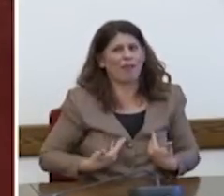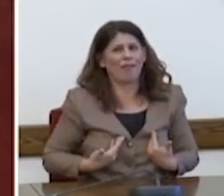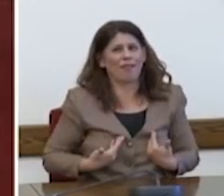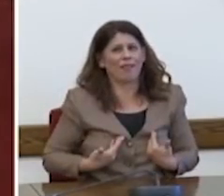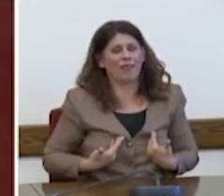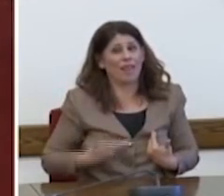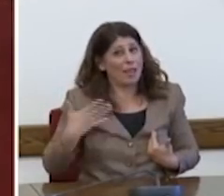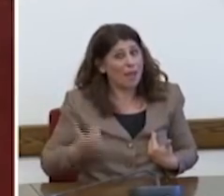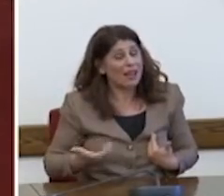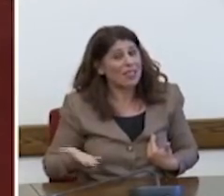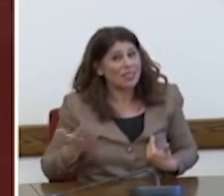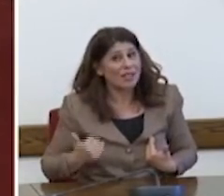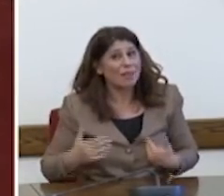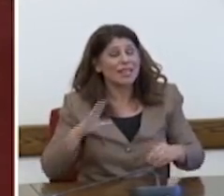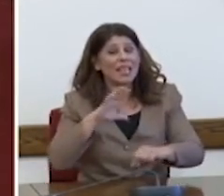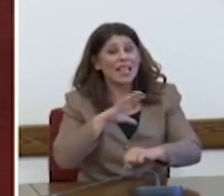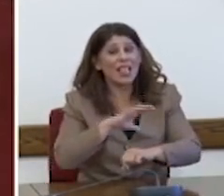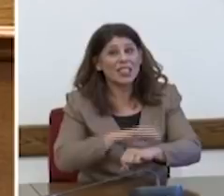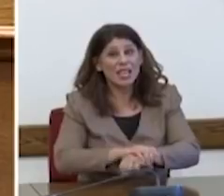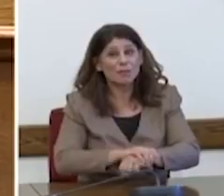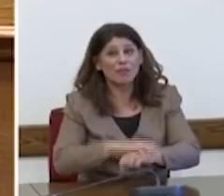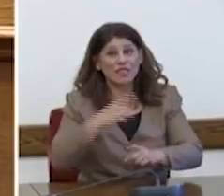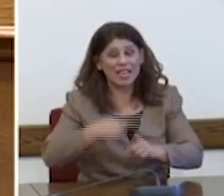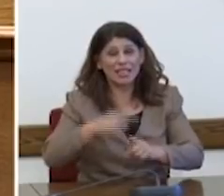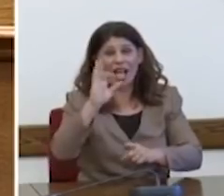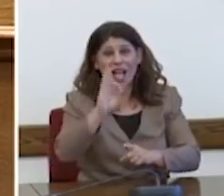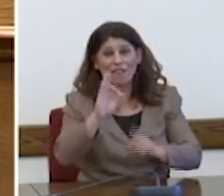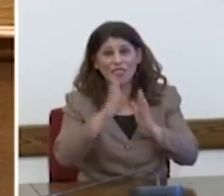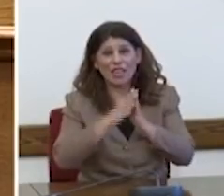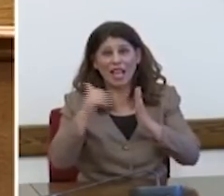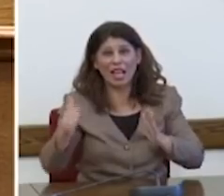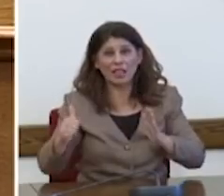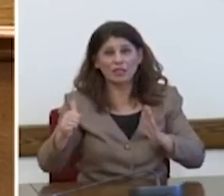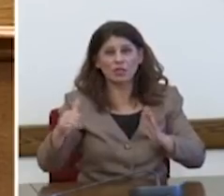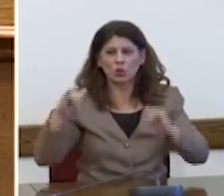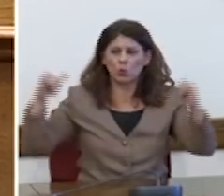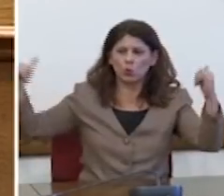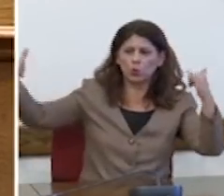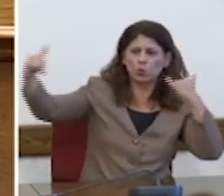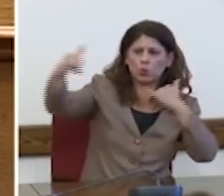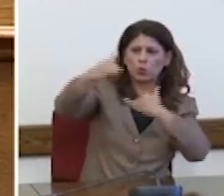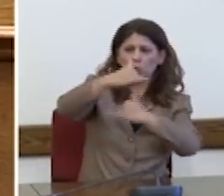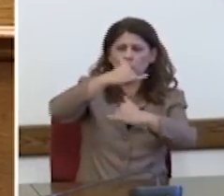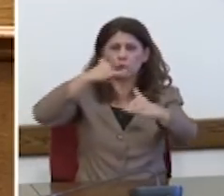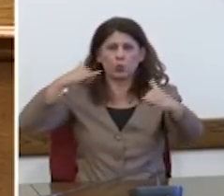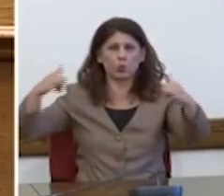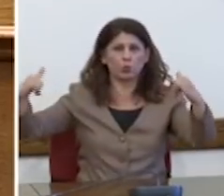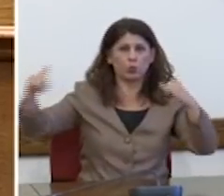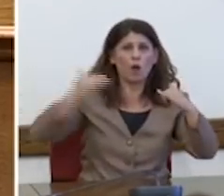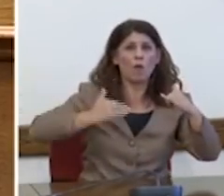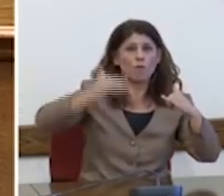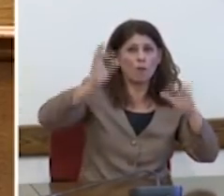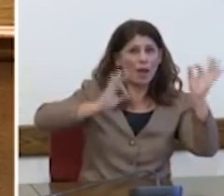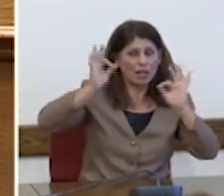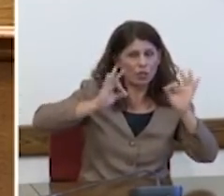ή δεν υπάρχει η δέσμευση ελληνικά F-16 να περιπολούν τον εναέριο χώριο της Βόρειας Μακεδονίας, του Μαυροβουνίου,